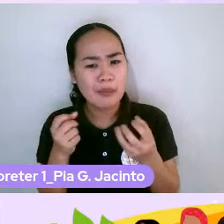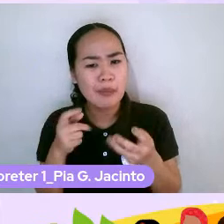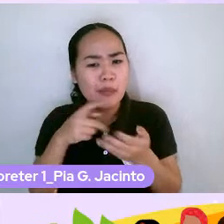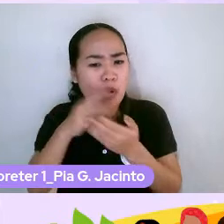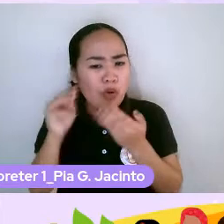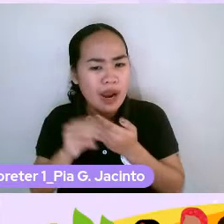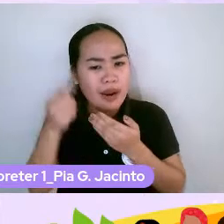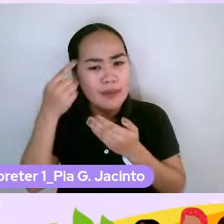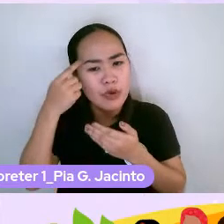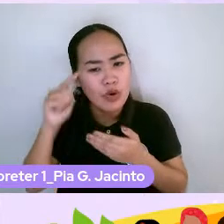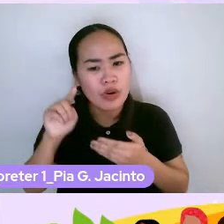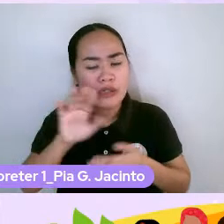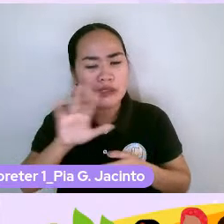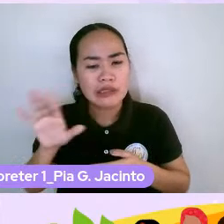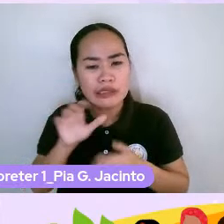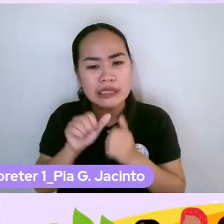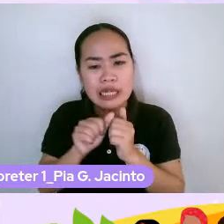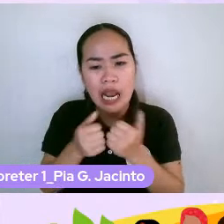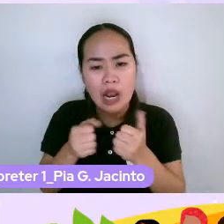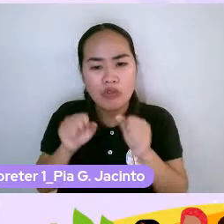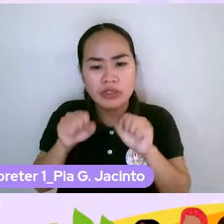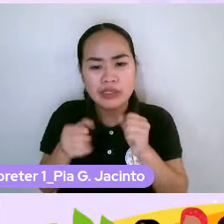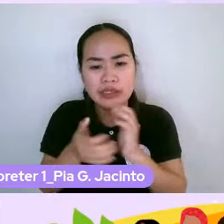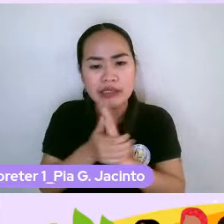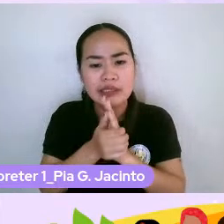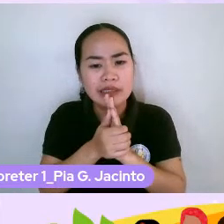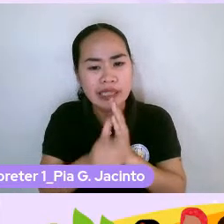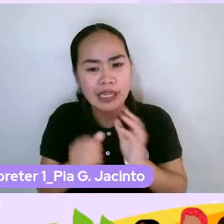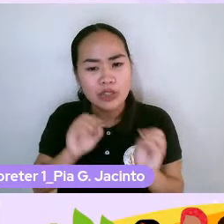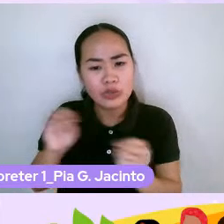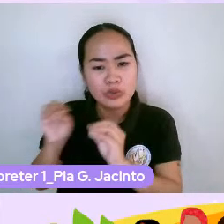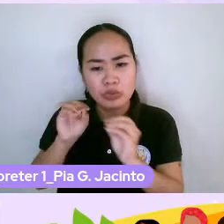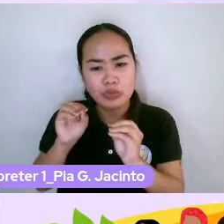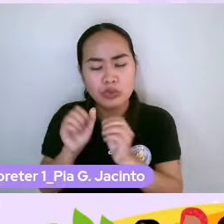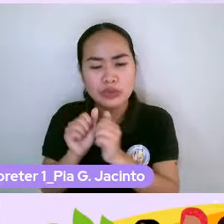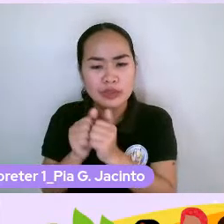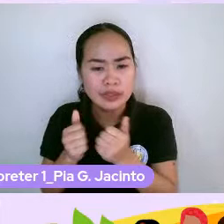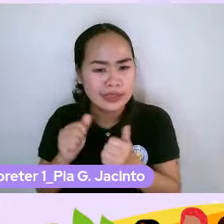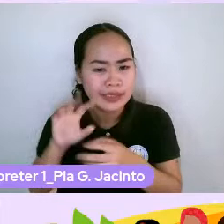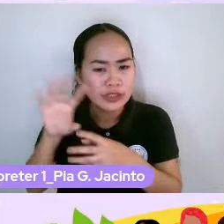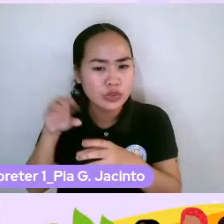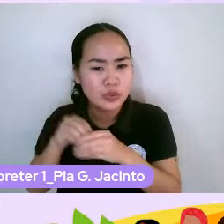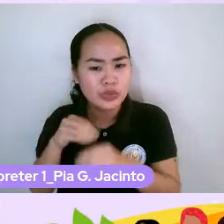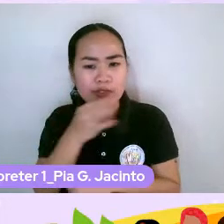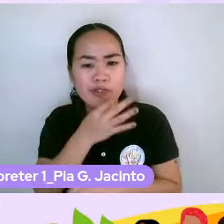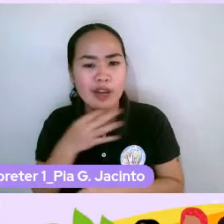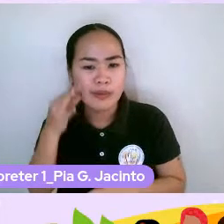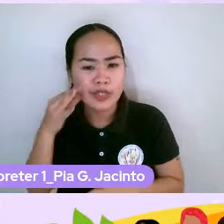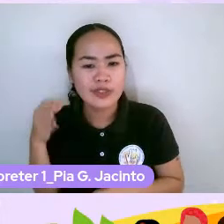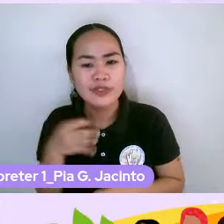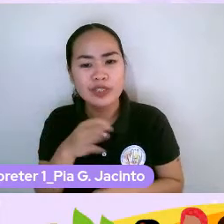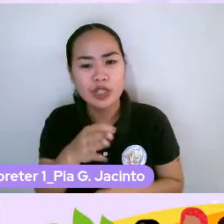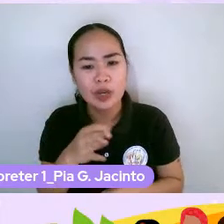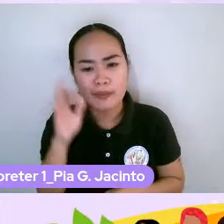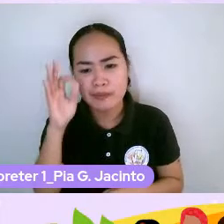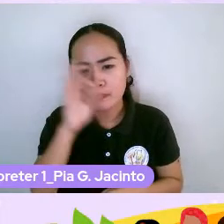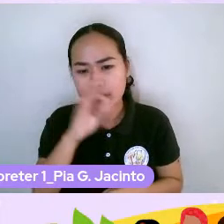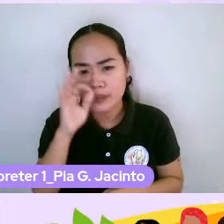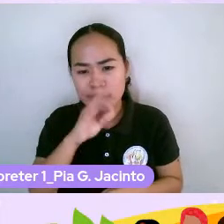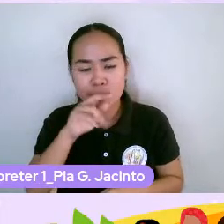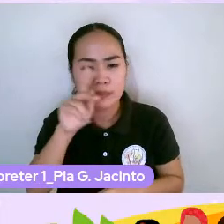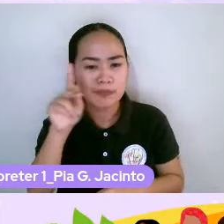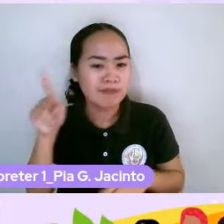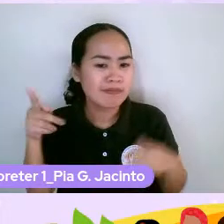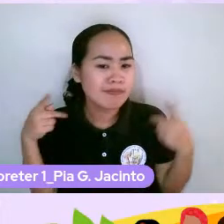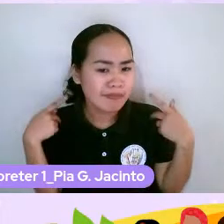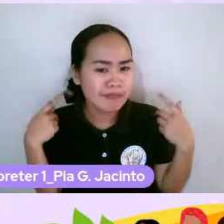no, para i-capacitate po natin ang ating mga kasamahan sa fishers and farmers and fisher folks po para